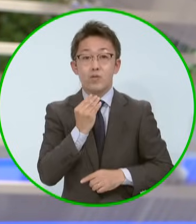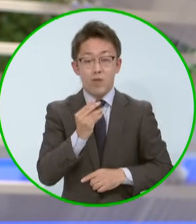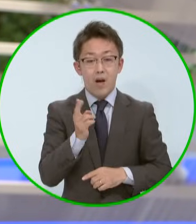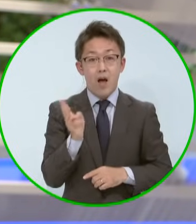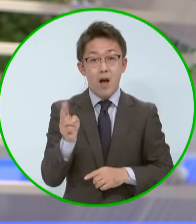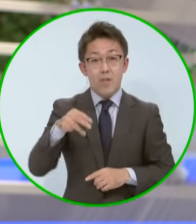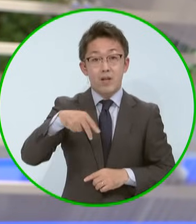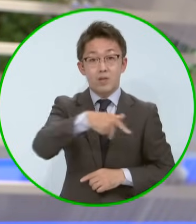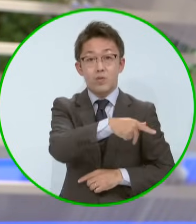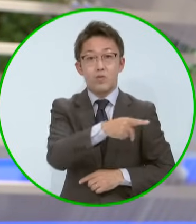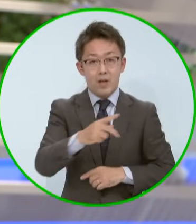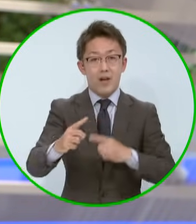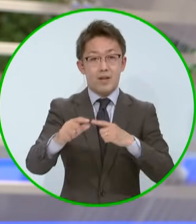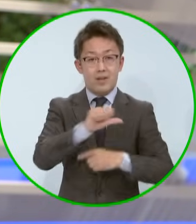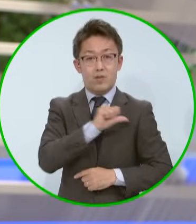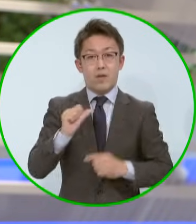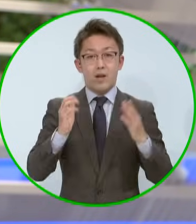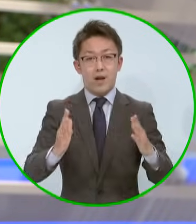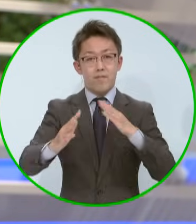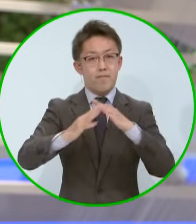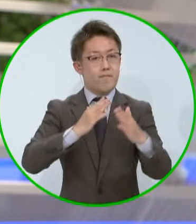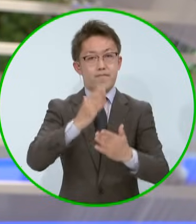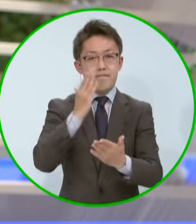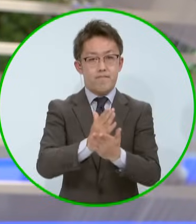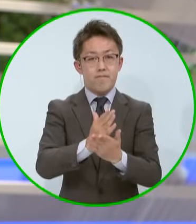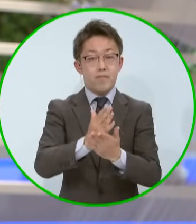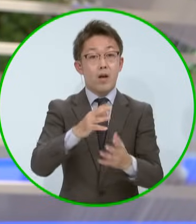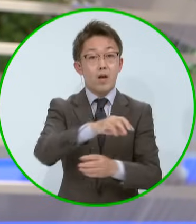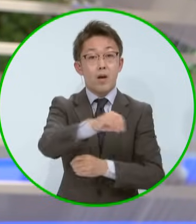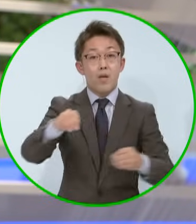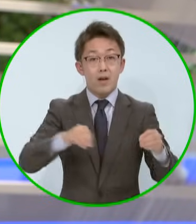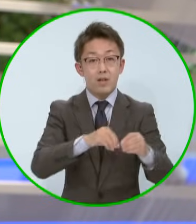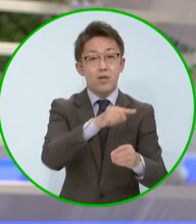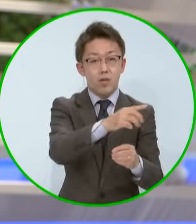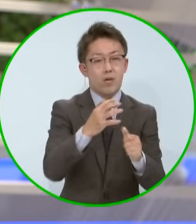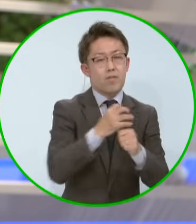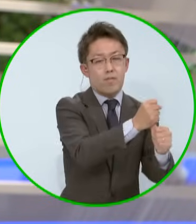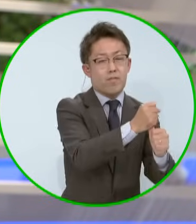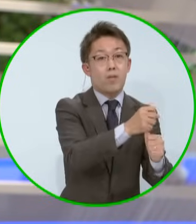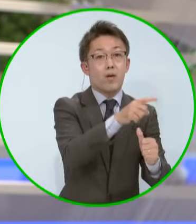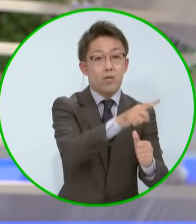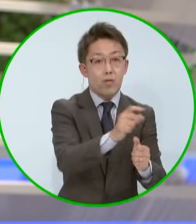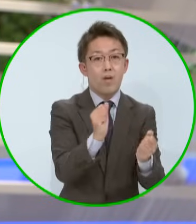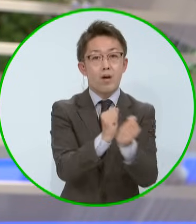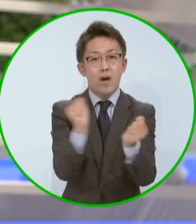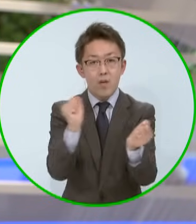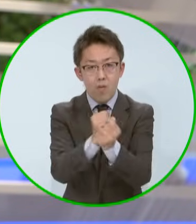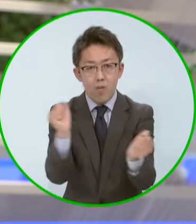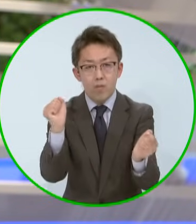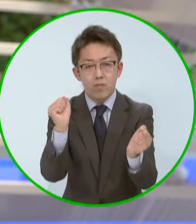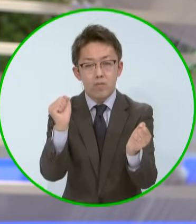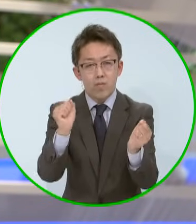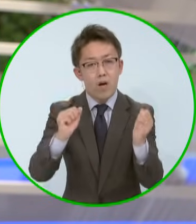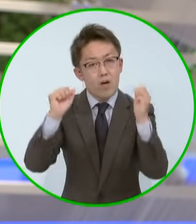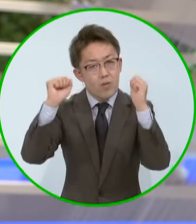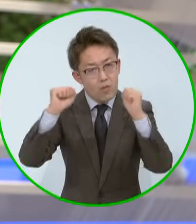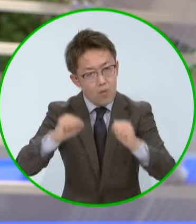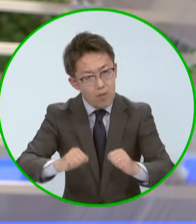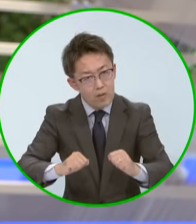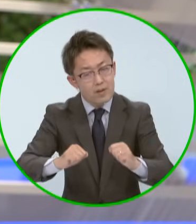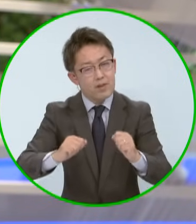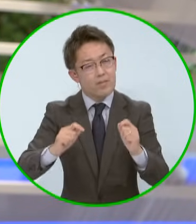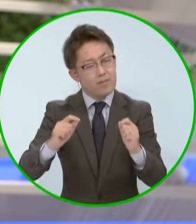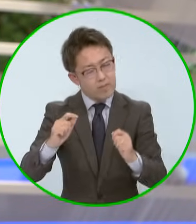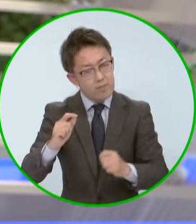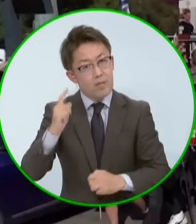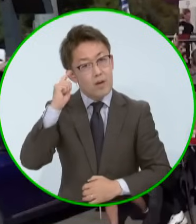停止と引き換えにガザで拘束されている数十人を解放するとした交渉が強意に近づいていると伝え